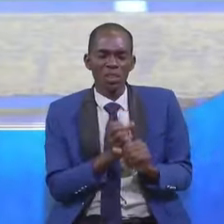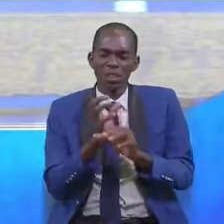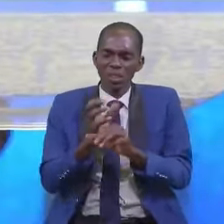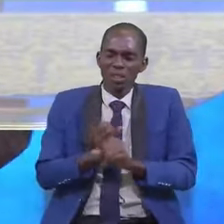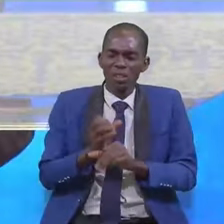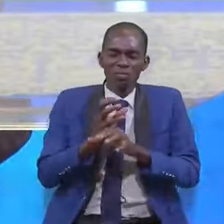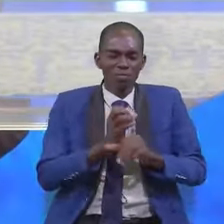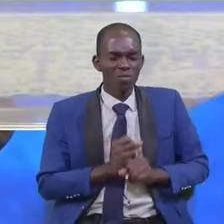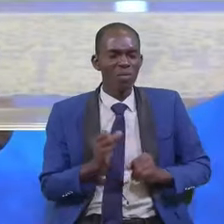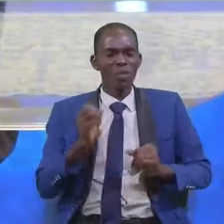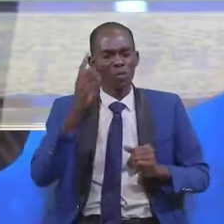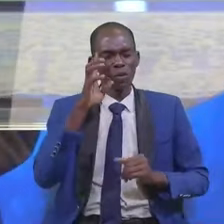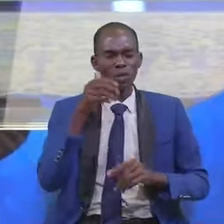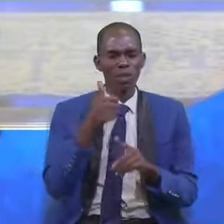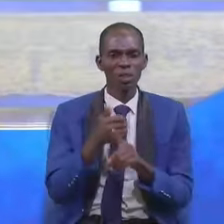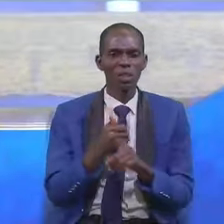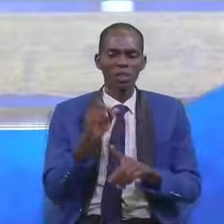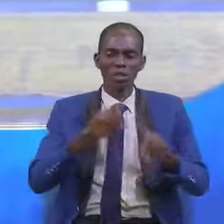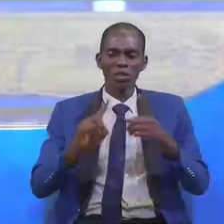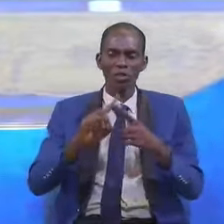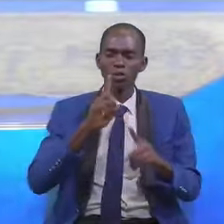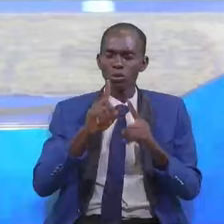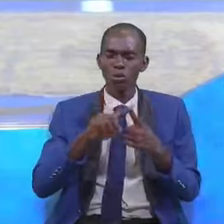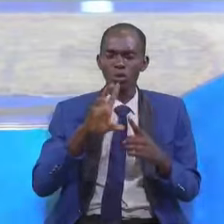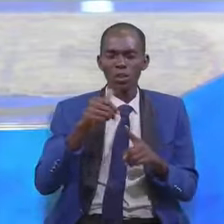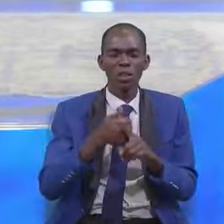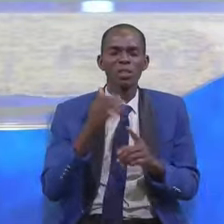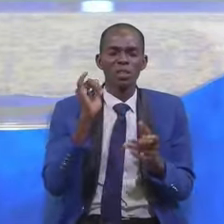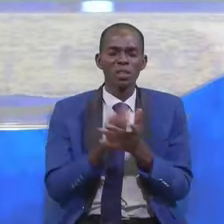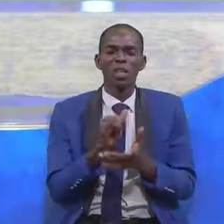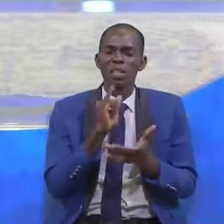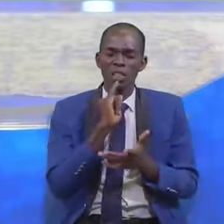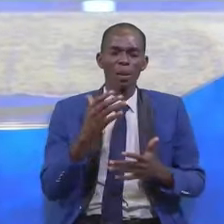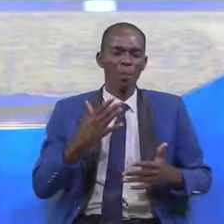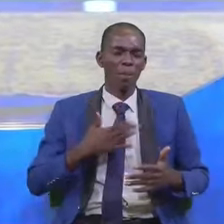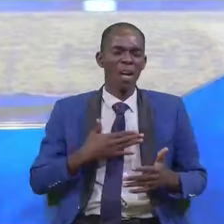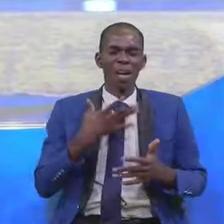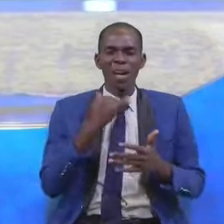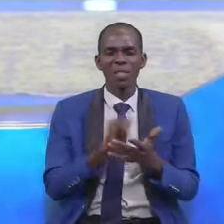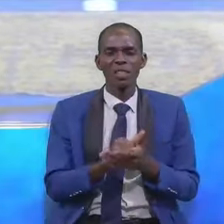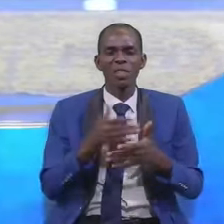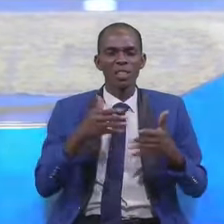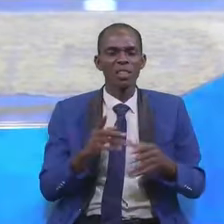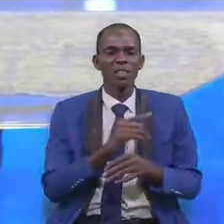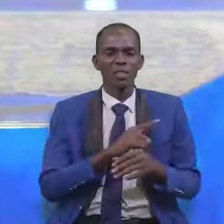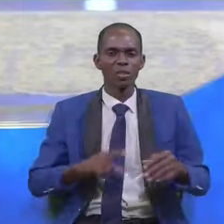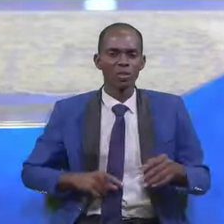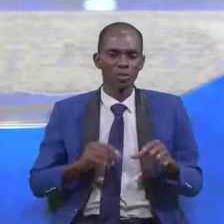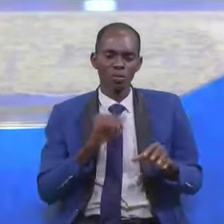que c'est pour moi, et dit qu'il ne s'éloigne pas de tes yeux. Garde-les dans le fond de ton